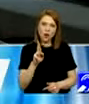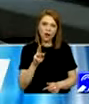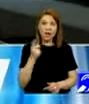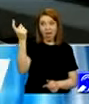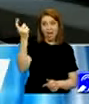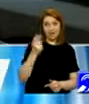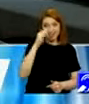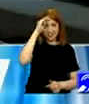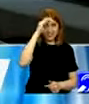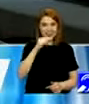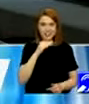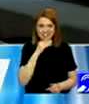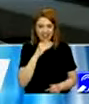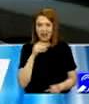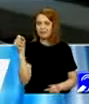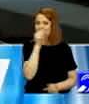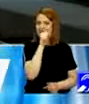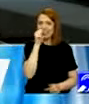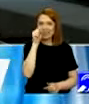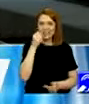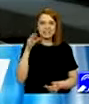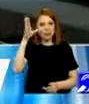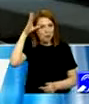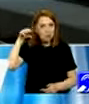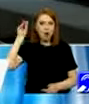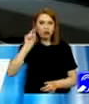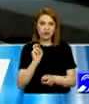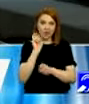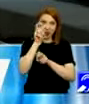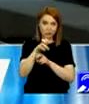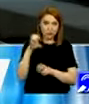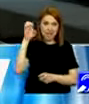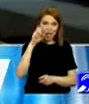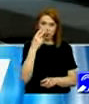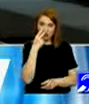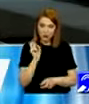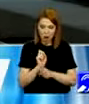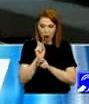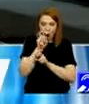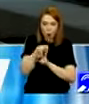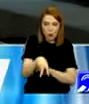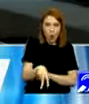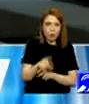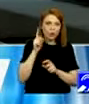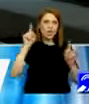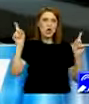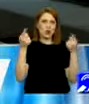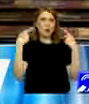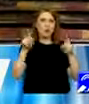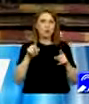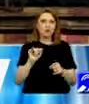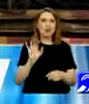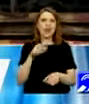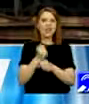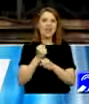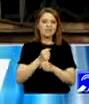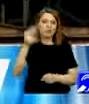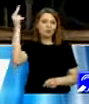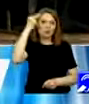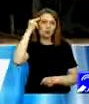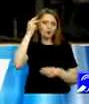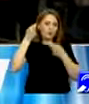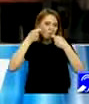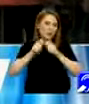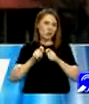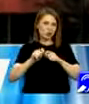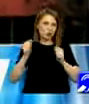Torino. Reprezentanții Republicii Moldova la Eurovision au coborât din tren pe melodia care i-a făcut celebri în întreaga